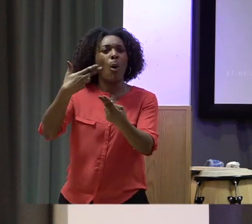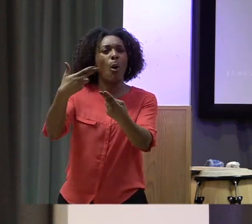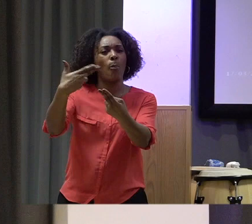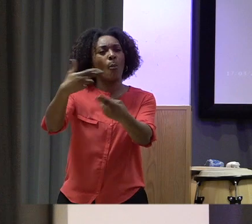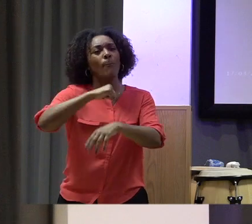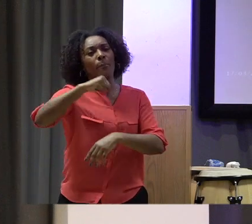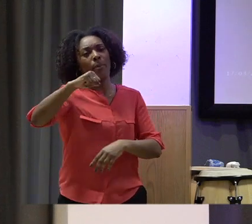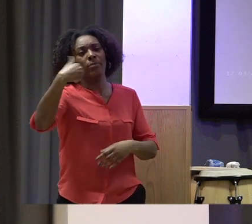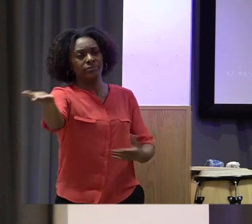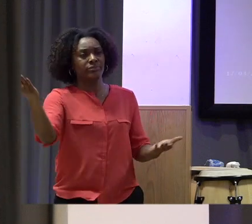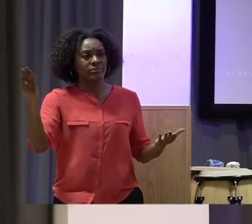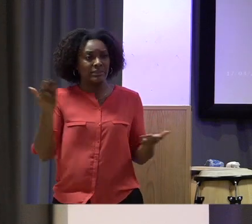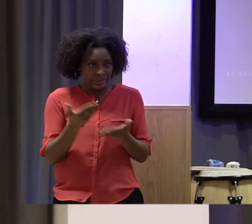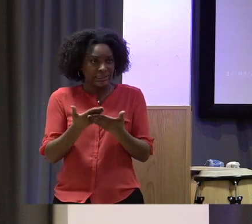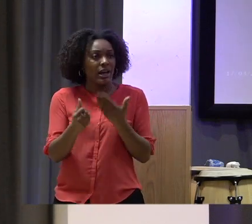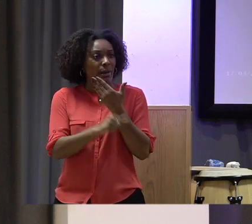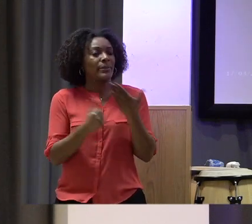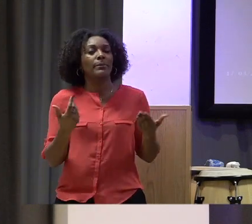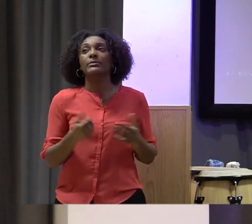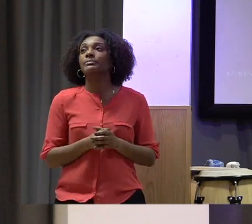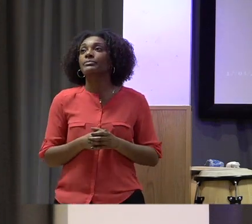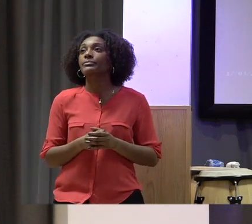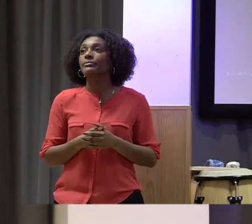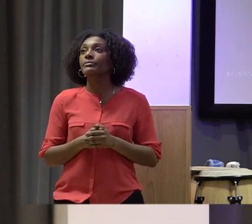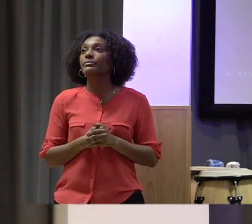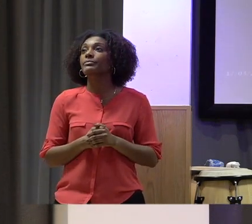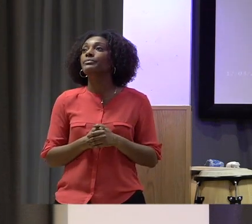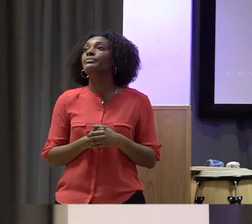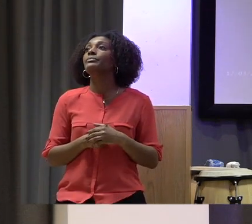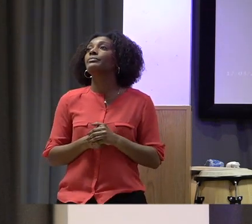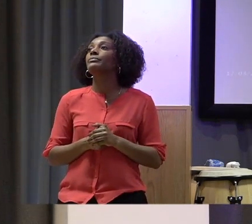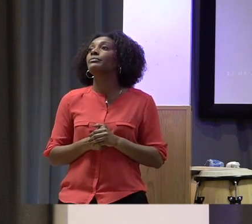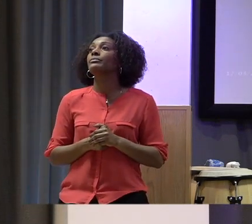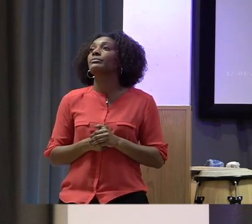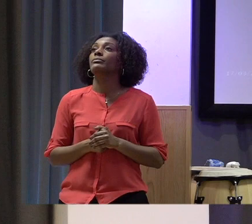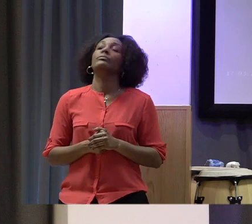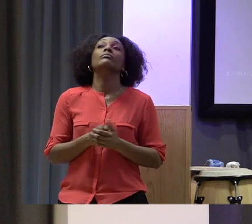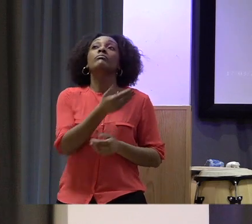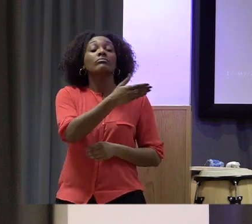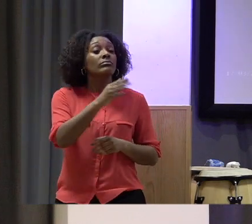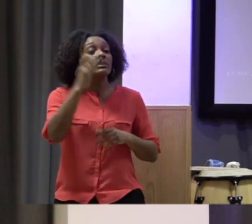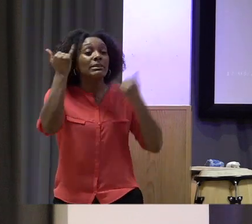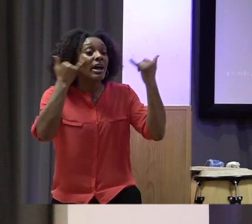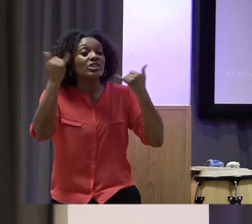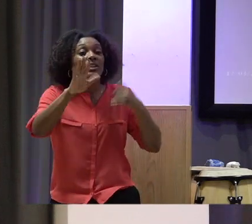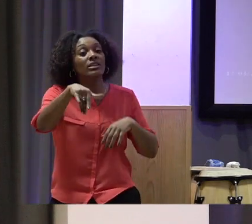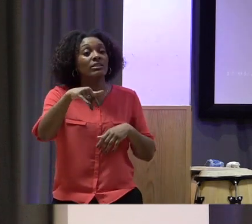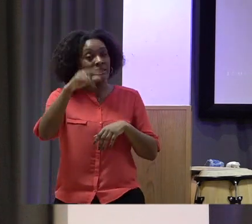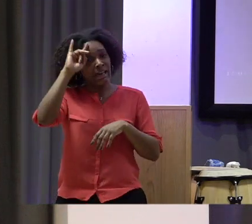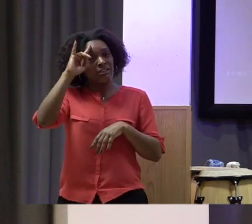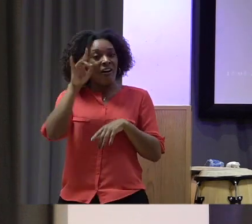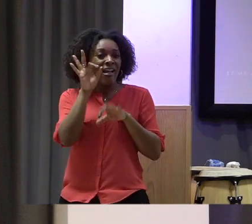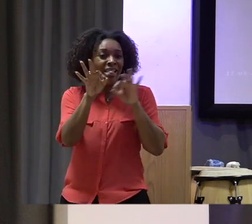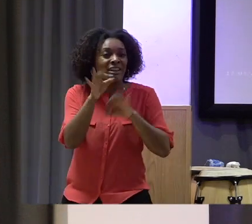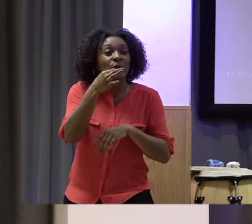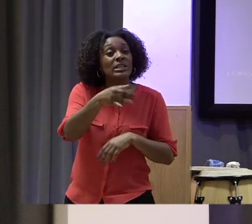Quelques exemples qui pourraient peut-être être des cas. Le diable pourra te dire, si tu es sauvé, pourquoi tu